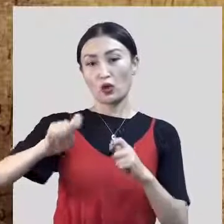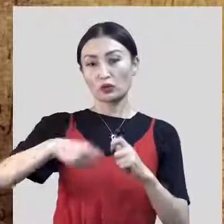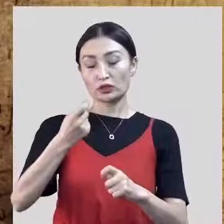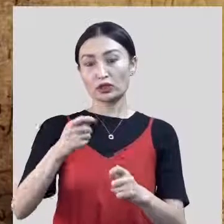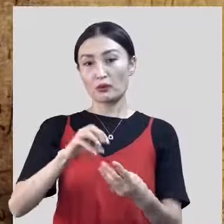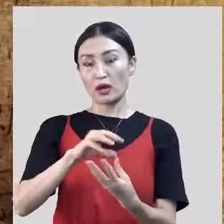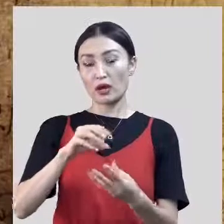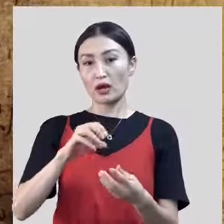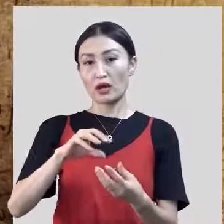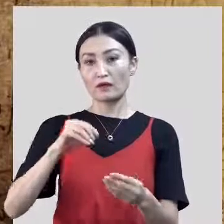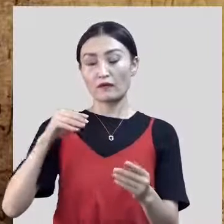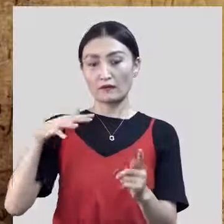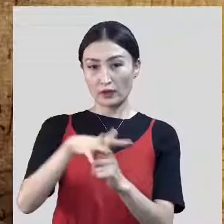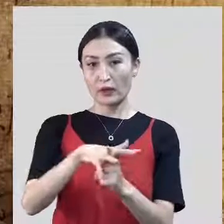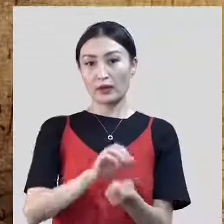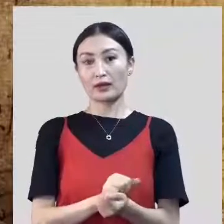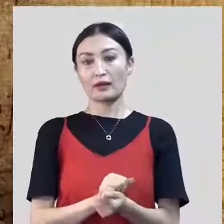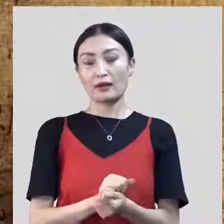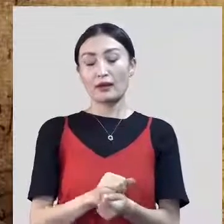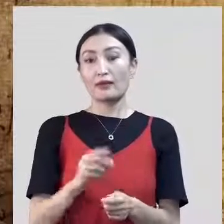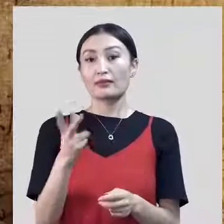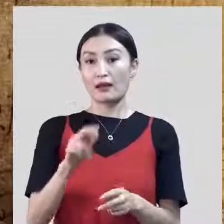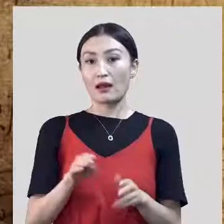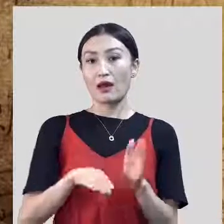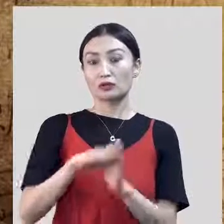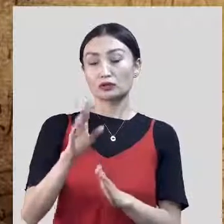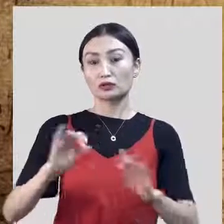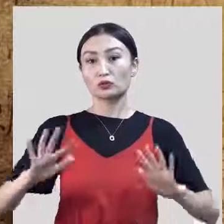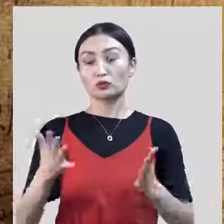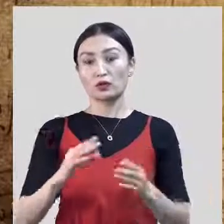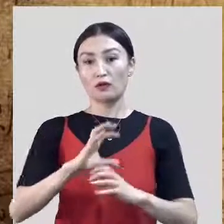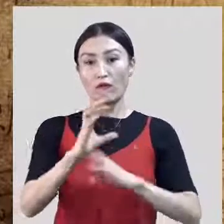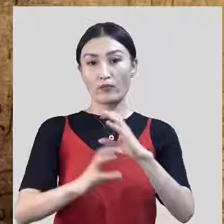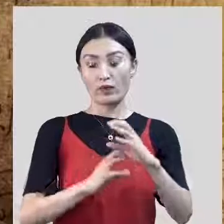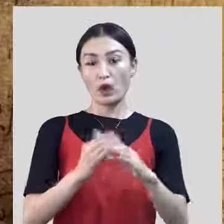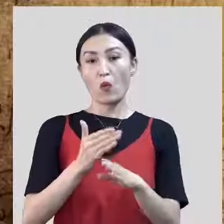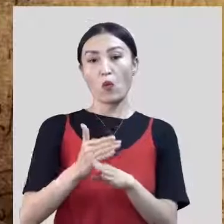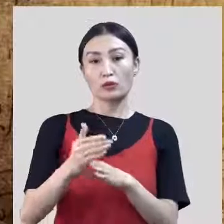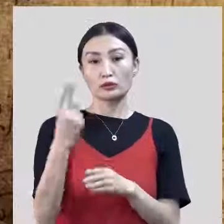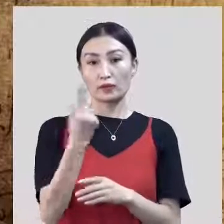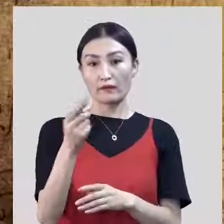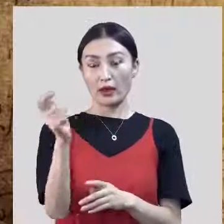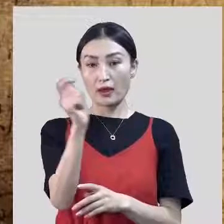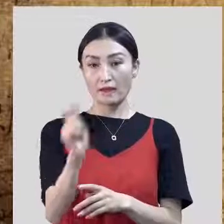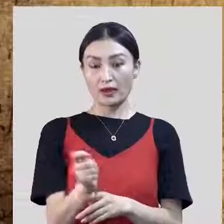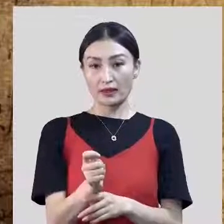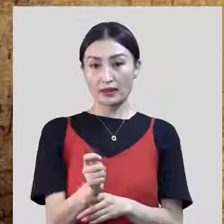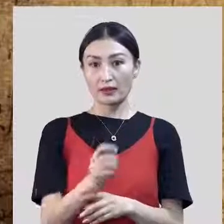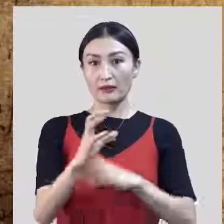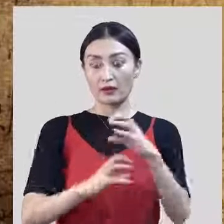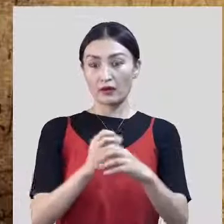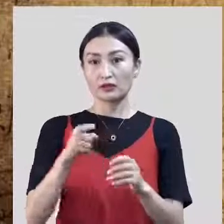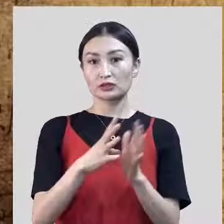нападения для урегулирования ситуации в мире после первой мировой войны в